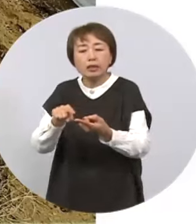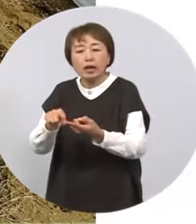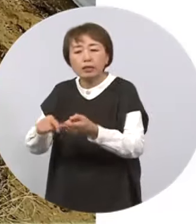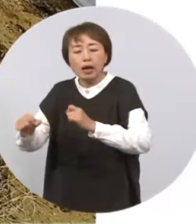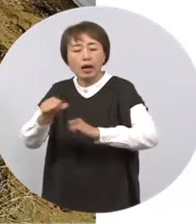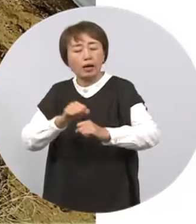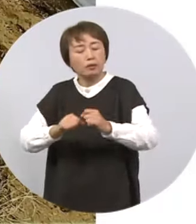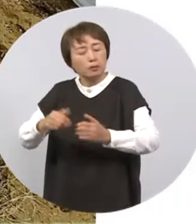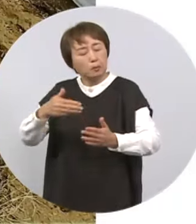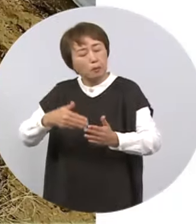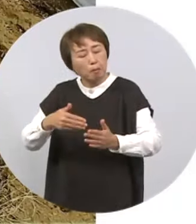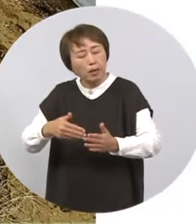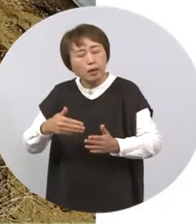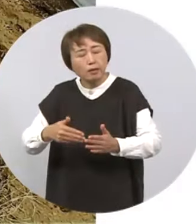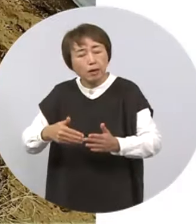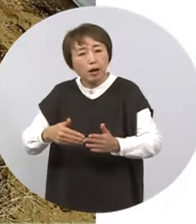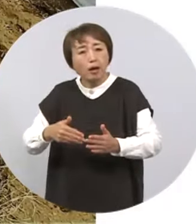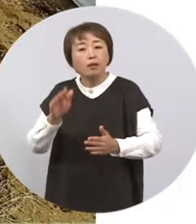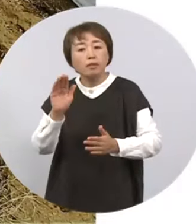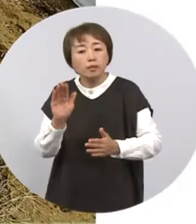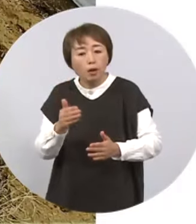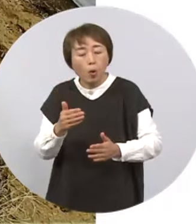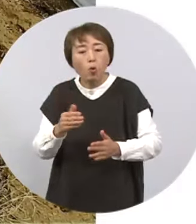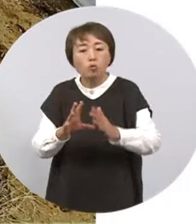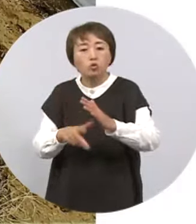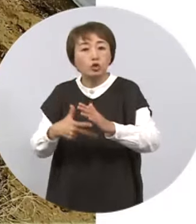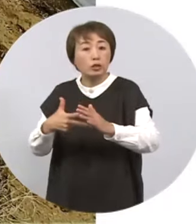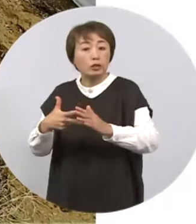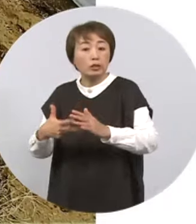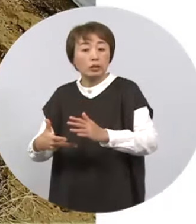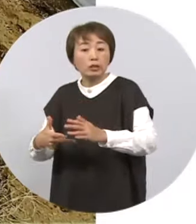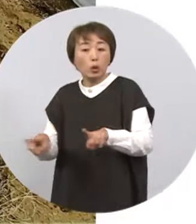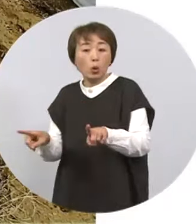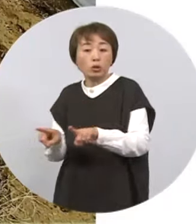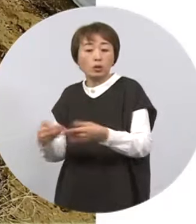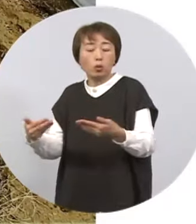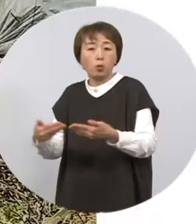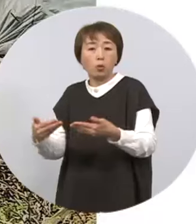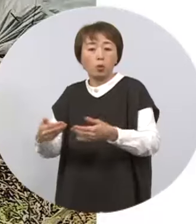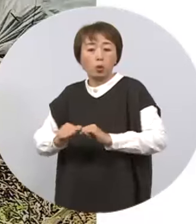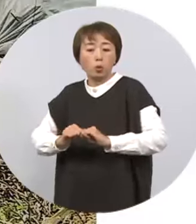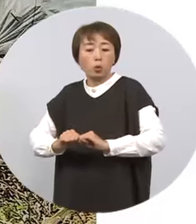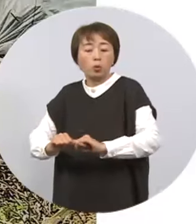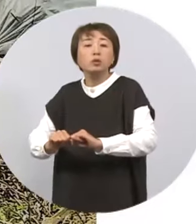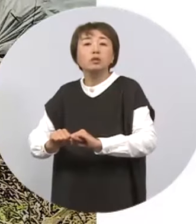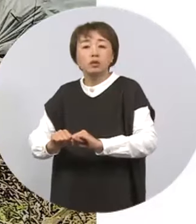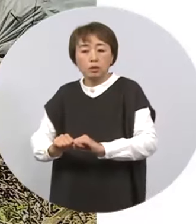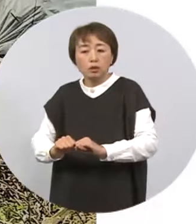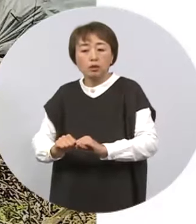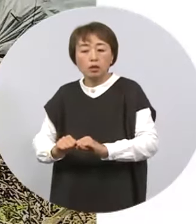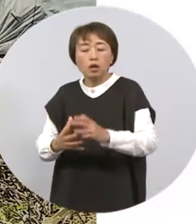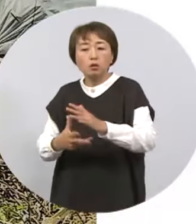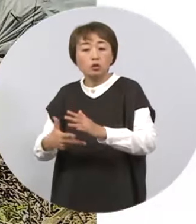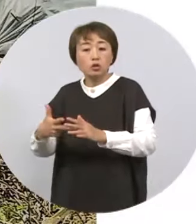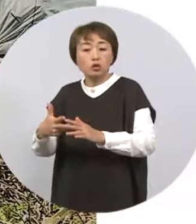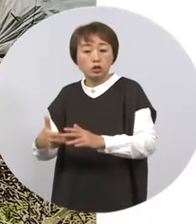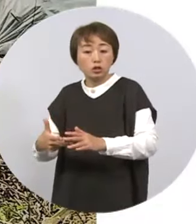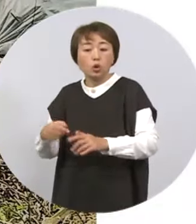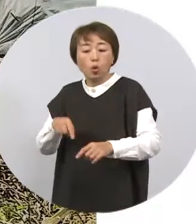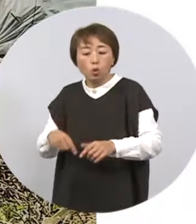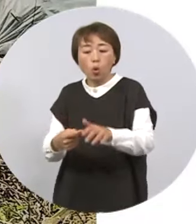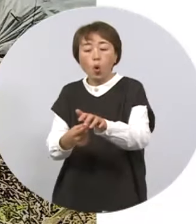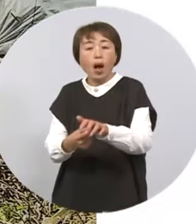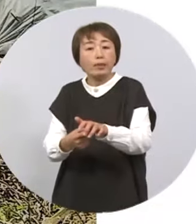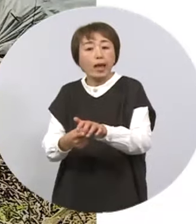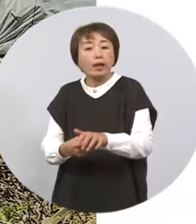してこなかったっていうのがある中で、藤沢市のと共同で行うことにより、藤沢市の方、まあ、今実際この畑